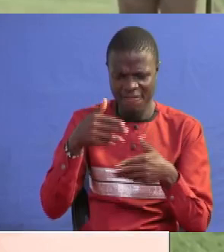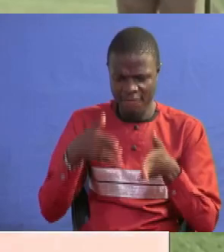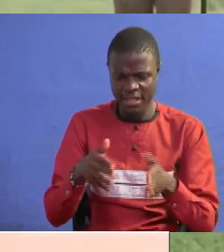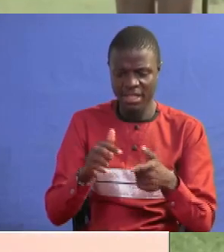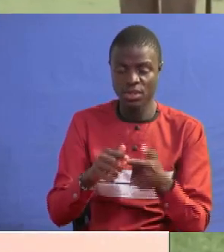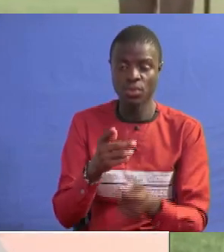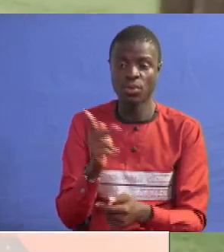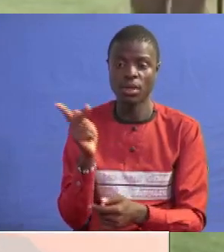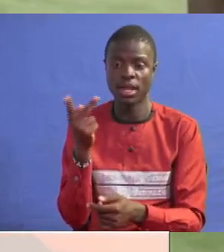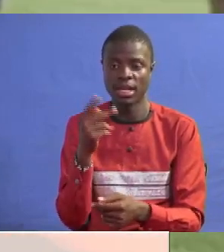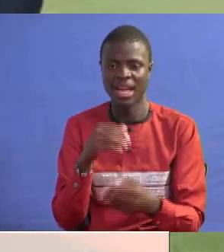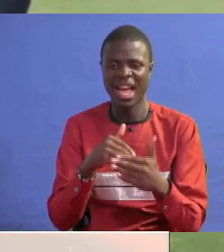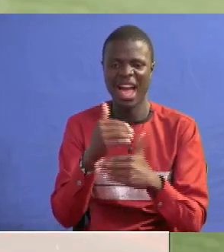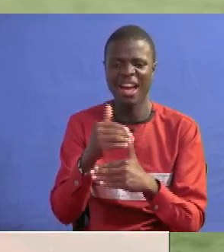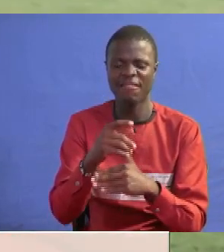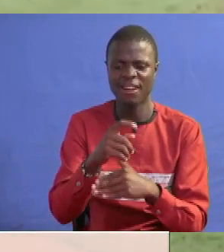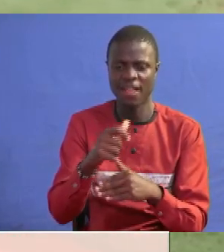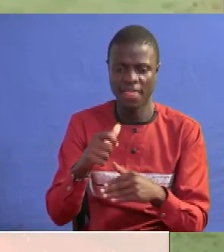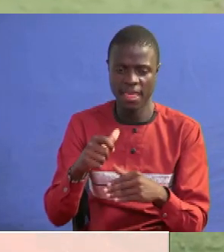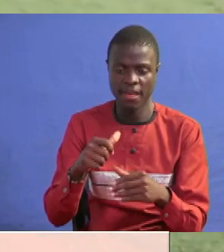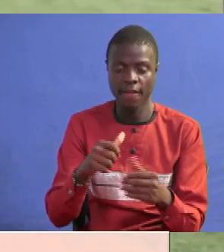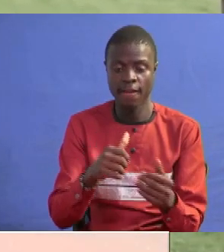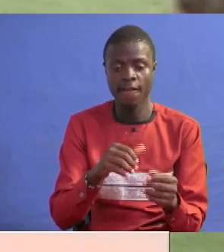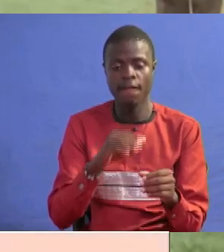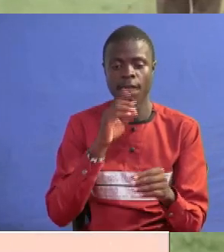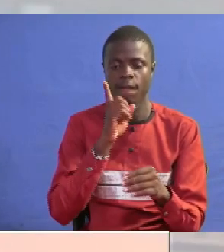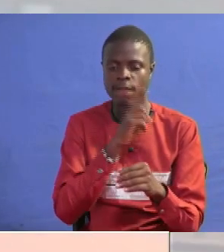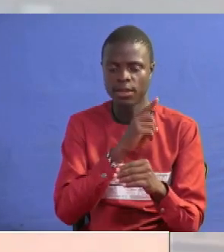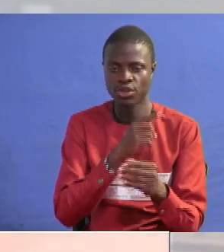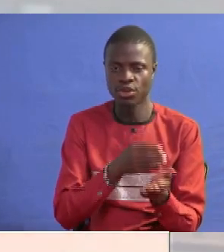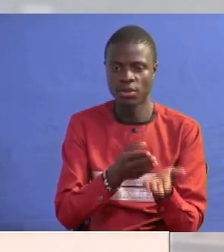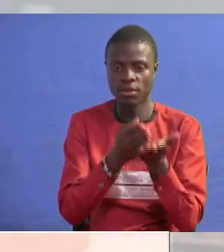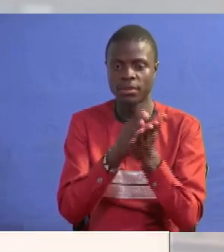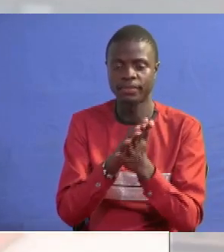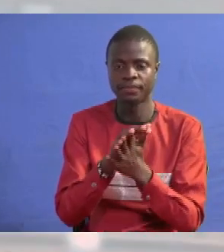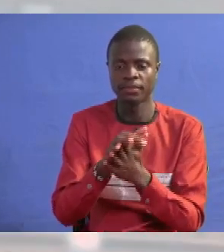Kim matai IFA wa moi Joseph yomo runing Ya kuu na wazir wa elimu ezekiel Mach